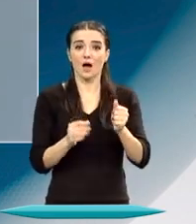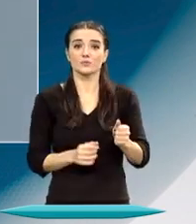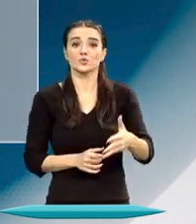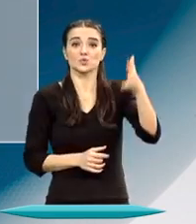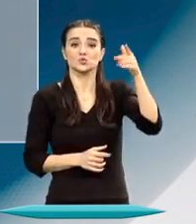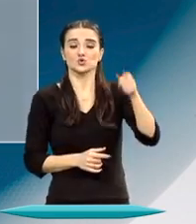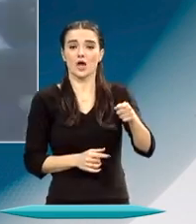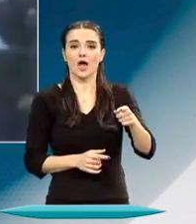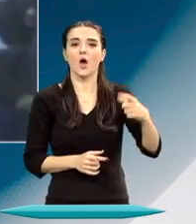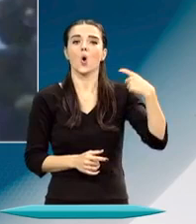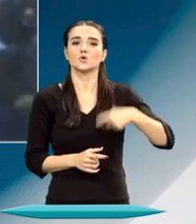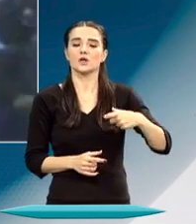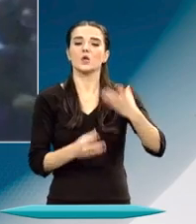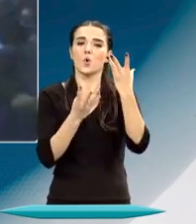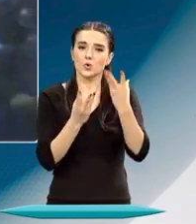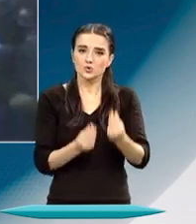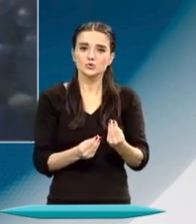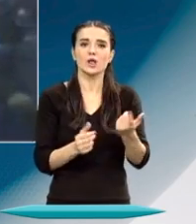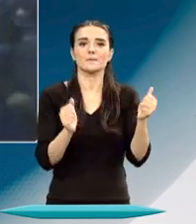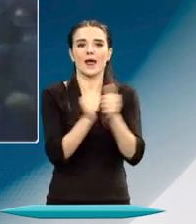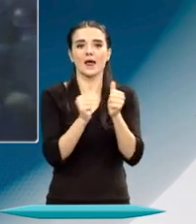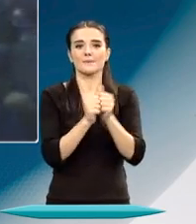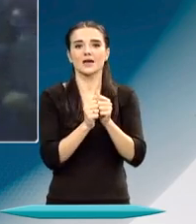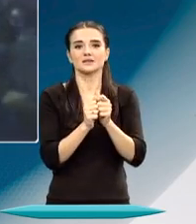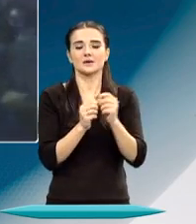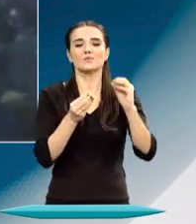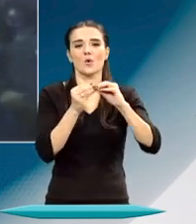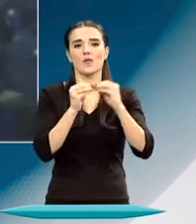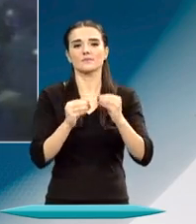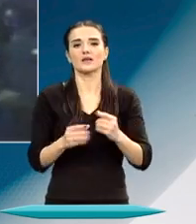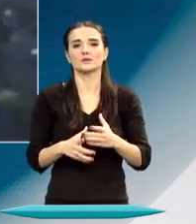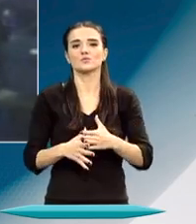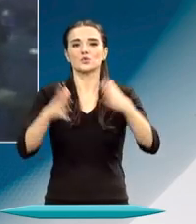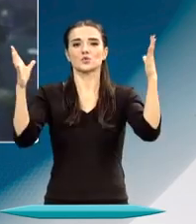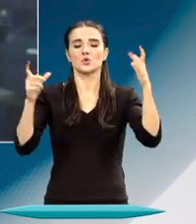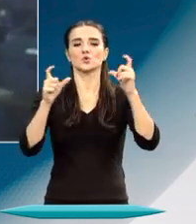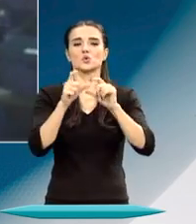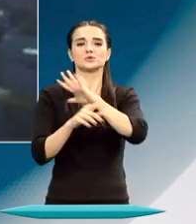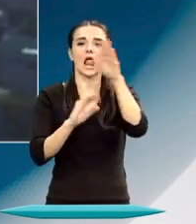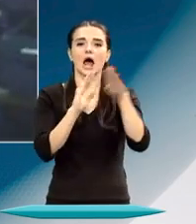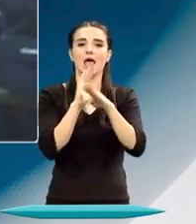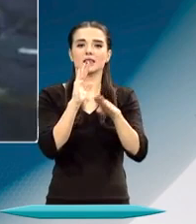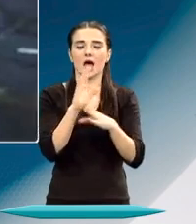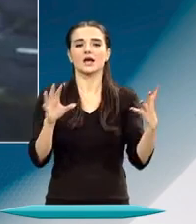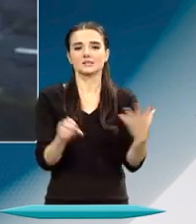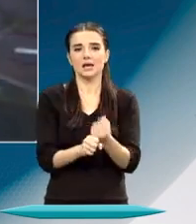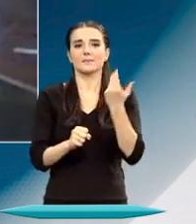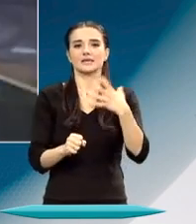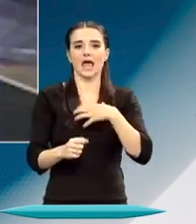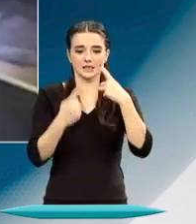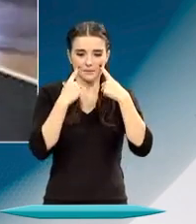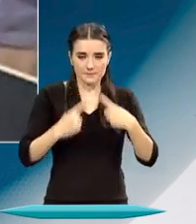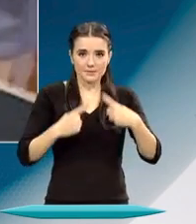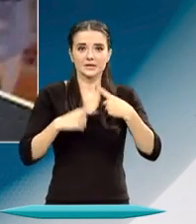Baha büyüdükçe özel oluşuyla birlikte sorunlar da büyür. Sosyal hayata kazandırmak, kendi